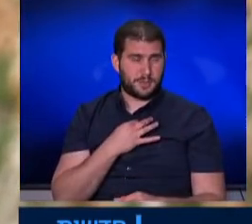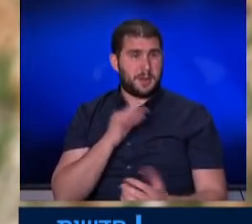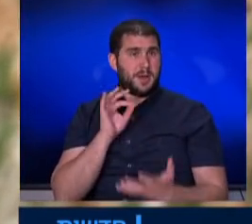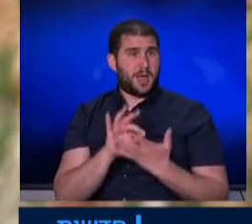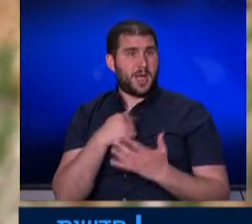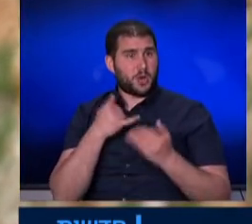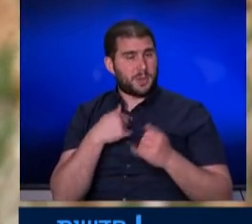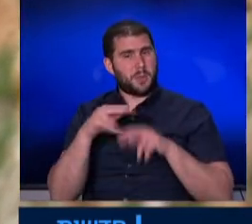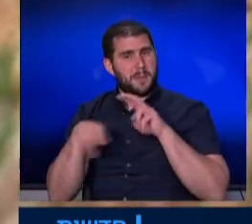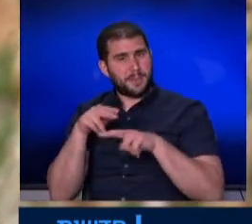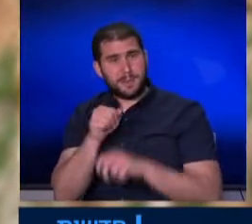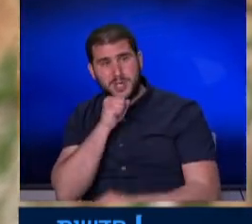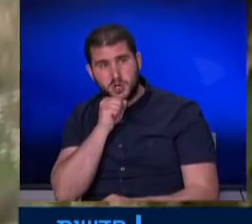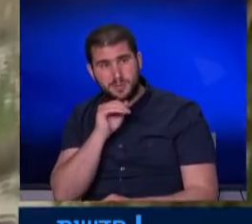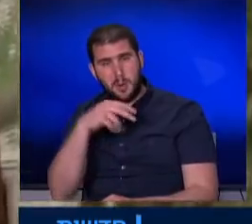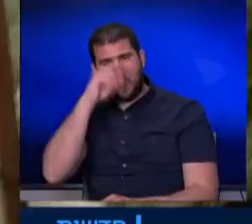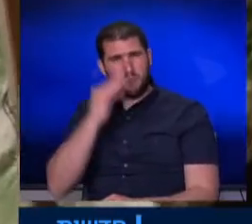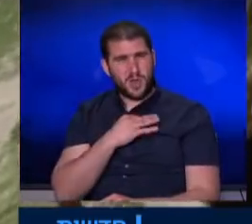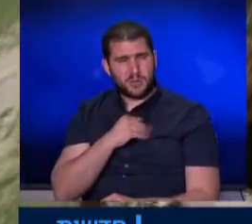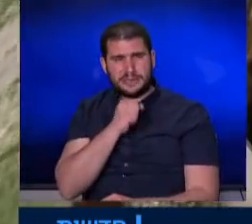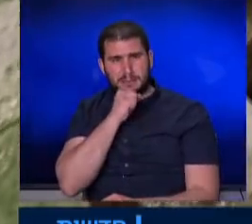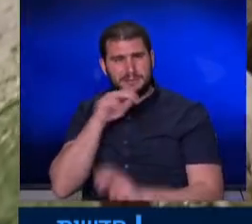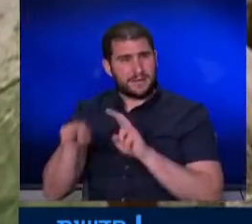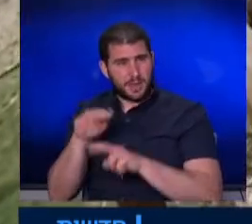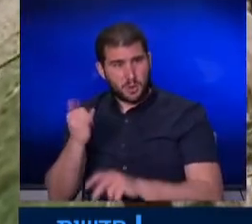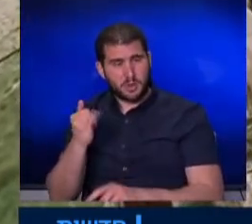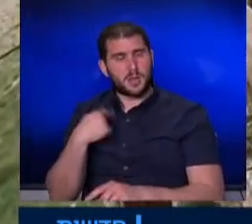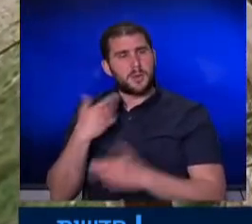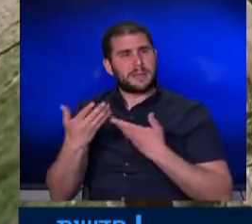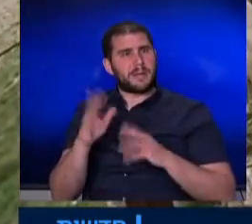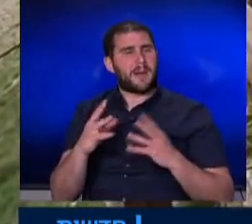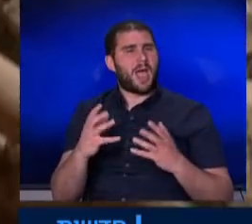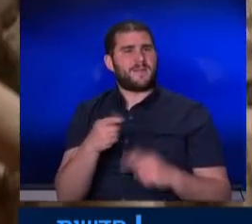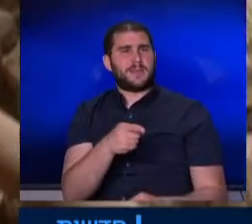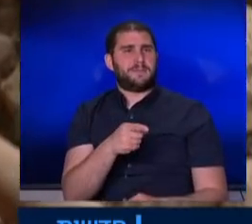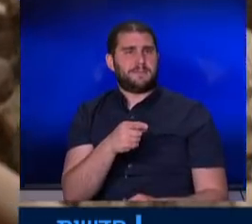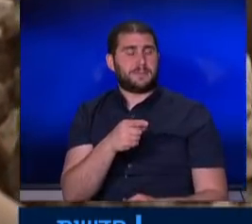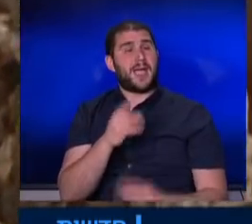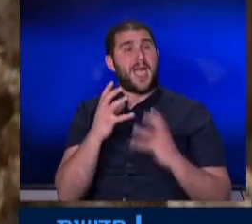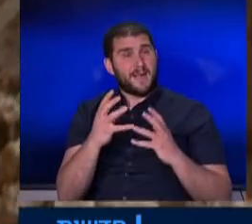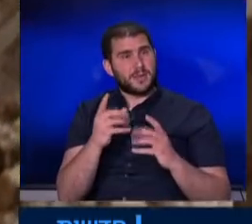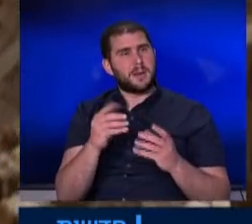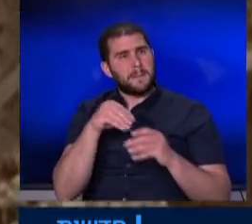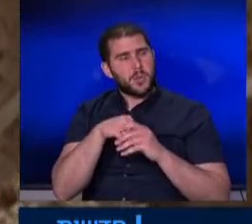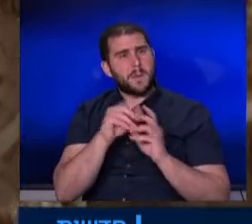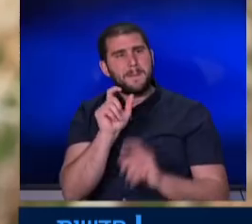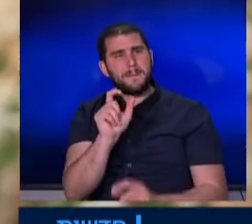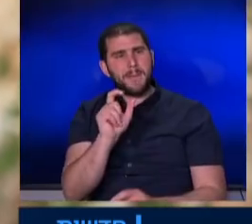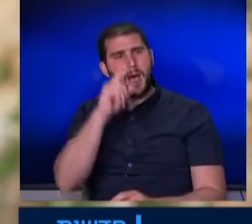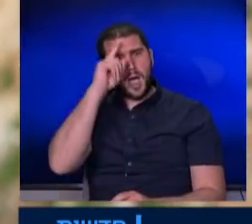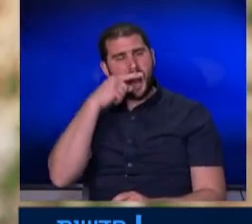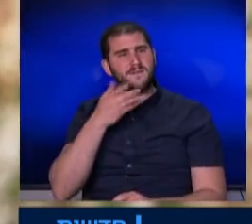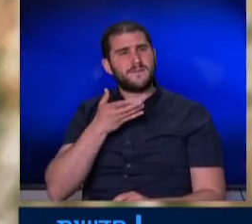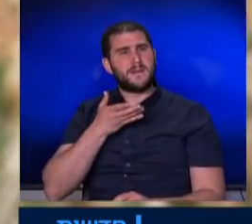שאנחנו היום מטפלים בזקנים, בהורינו וסבינו, כך אנחנו מתייחסים גם לאבן. אבן מגלמת בתוכה את המילה אב